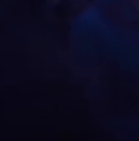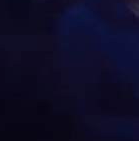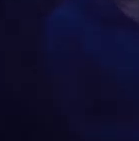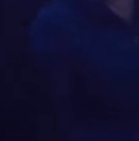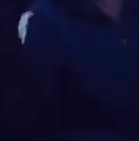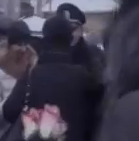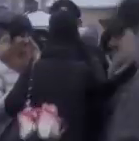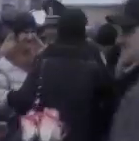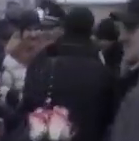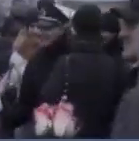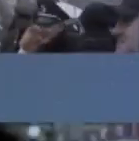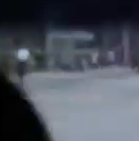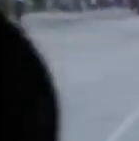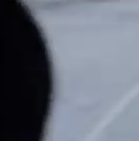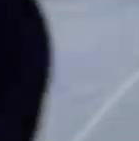Музика